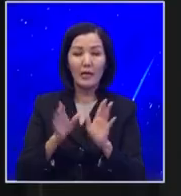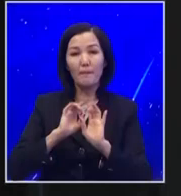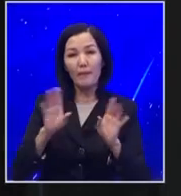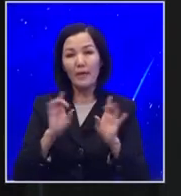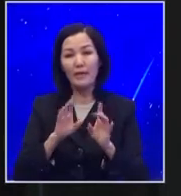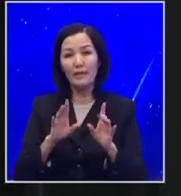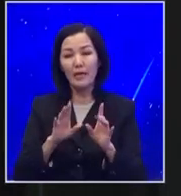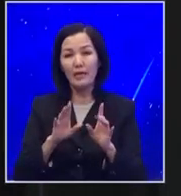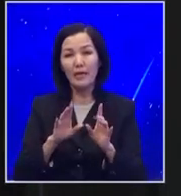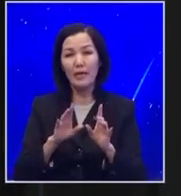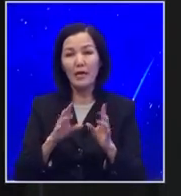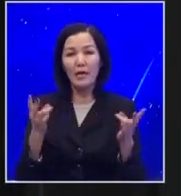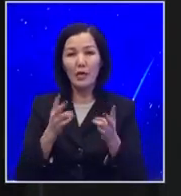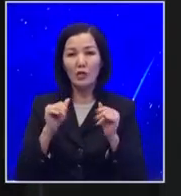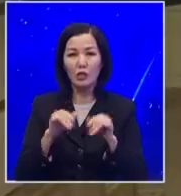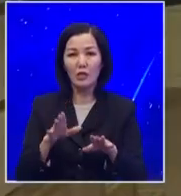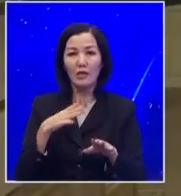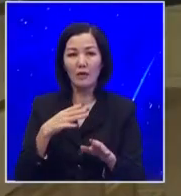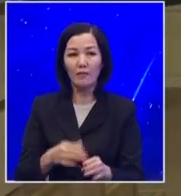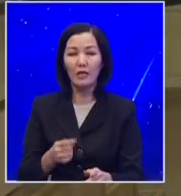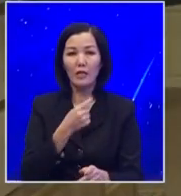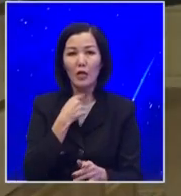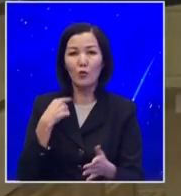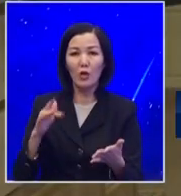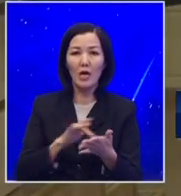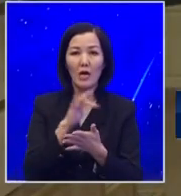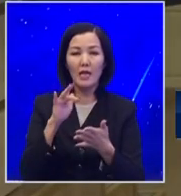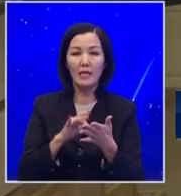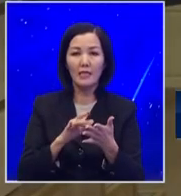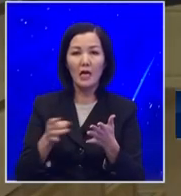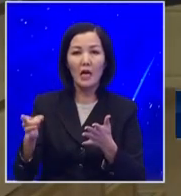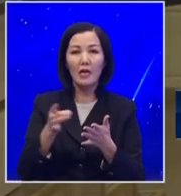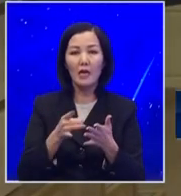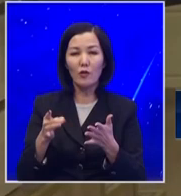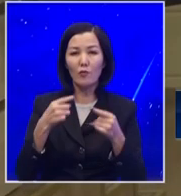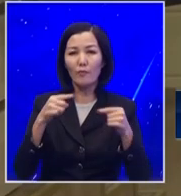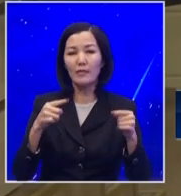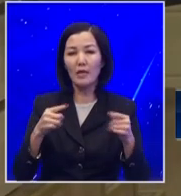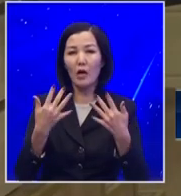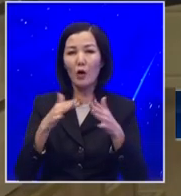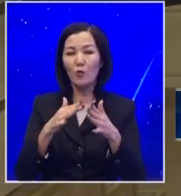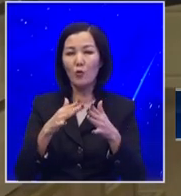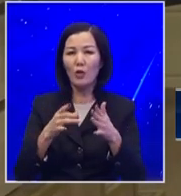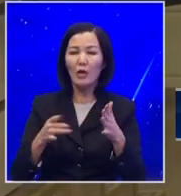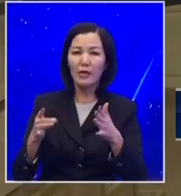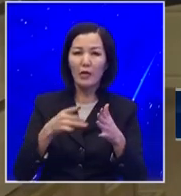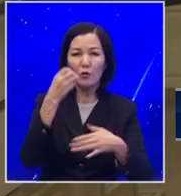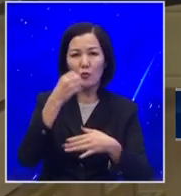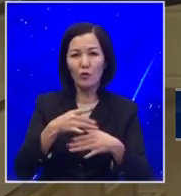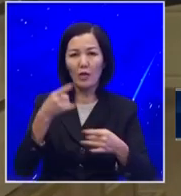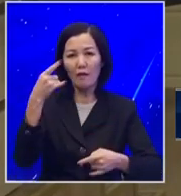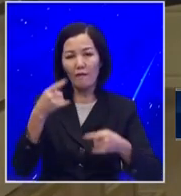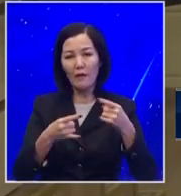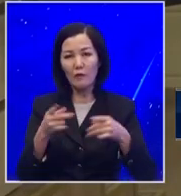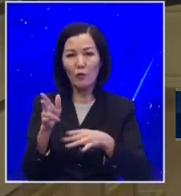бас қосып, тиісті шаралар қабылдайды. Талдықорған қаласында және райондарға консультативтік және видеоконференция